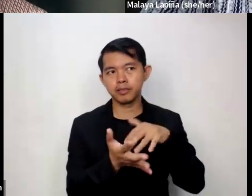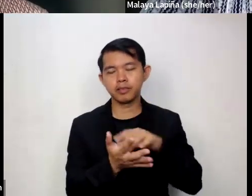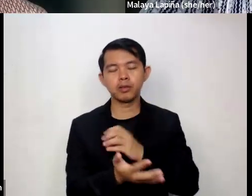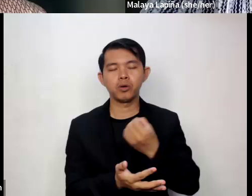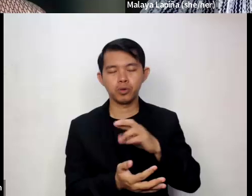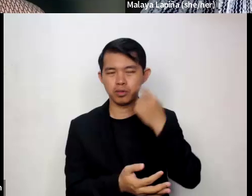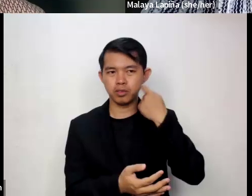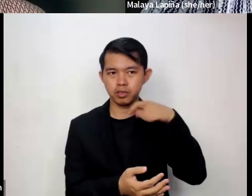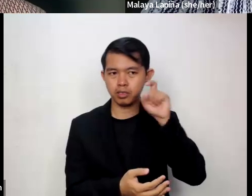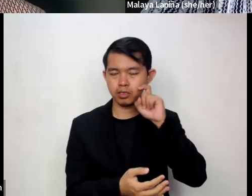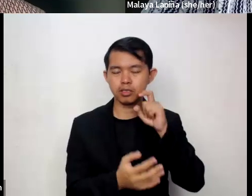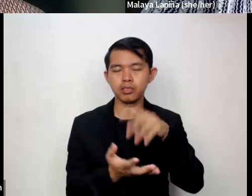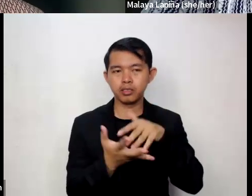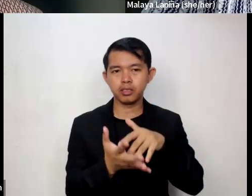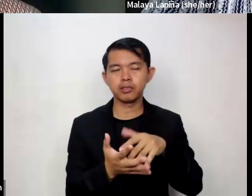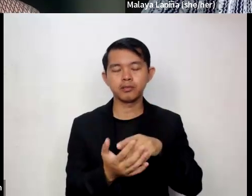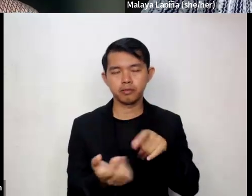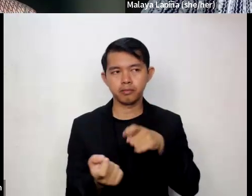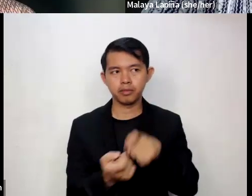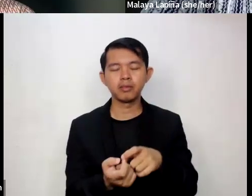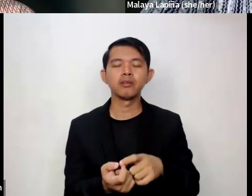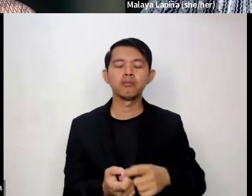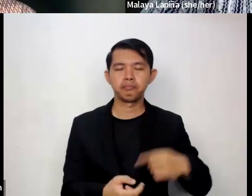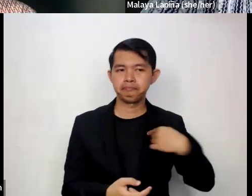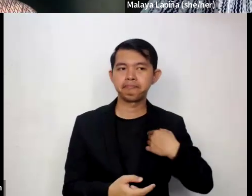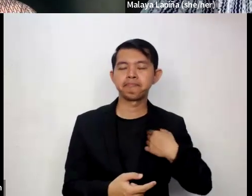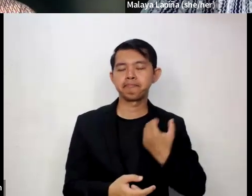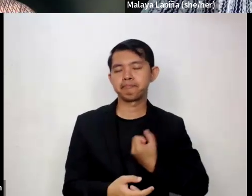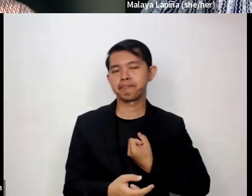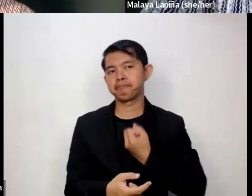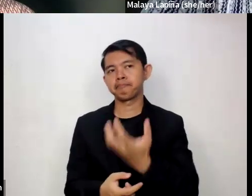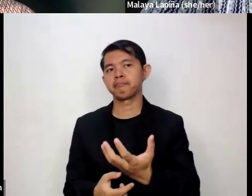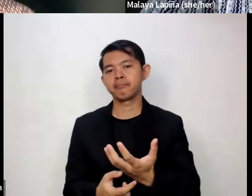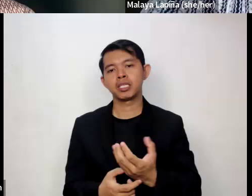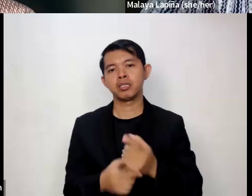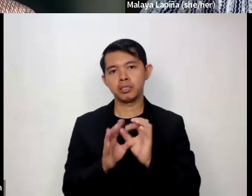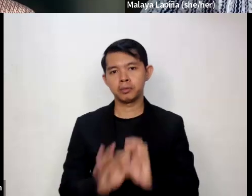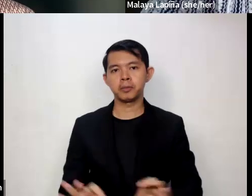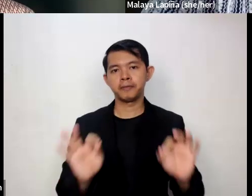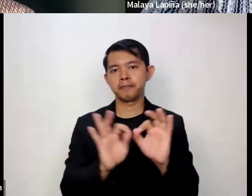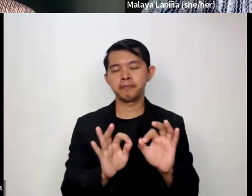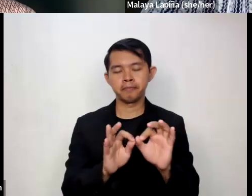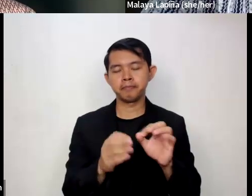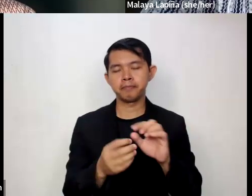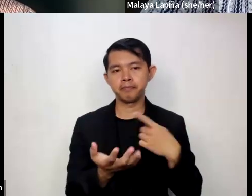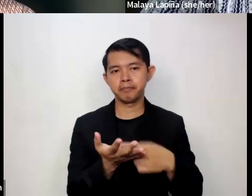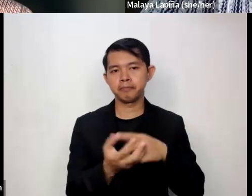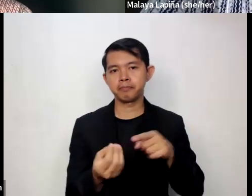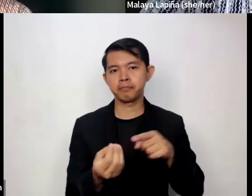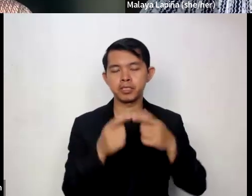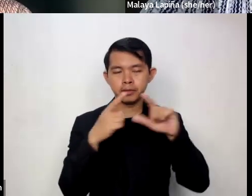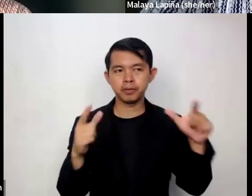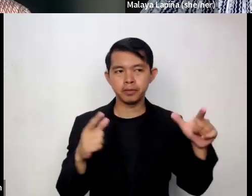particular. So I think doon ako nanggagaling no kapag sinasabi nating mahalaga yung usapin ng language, usapin ng